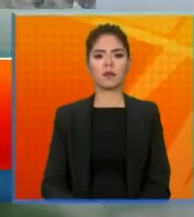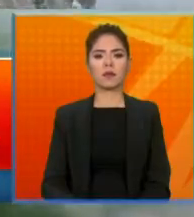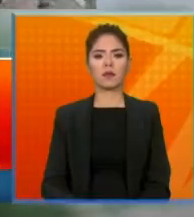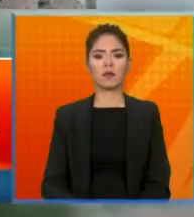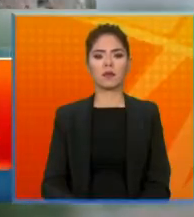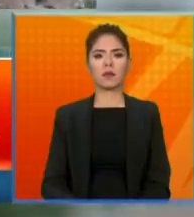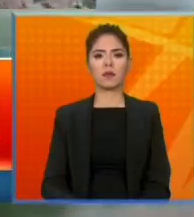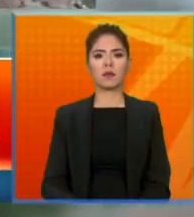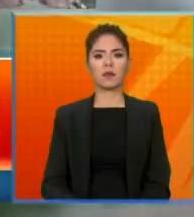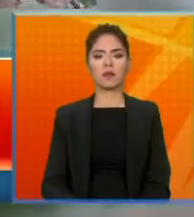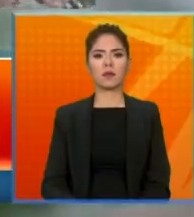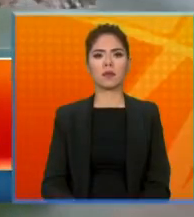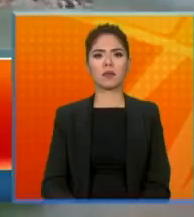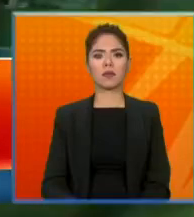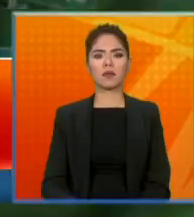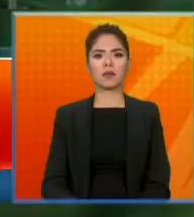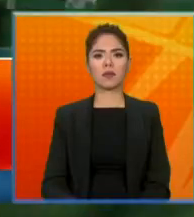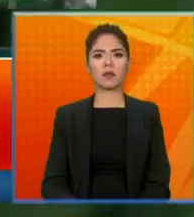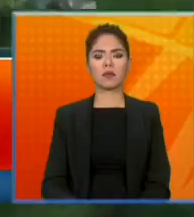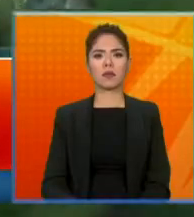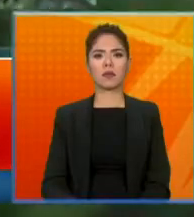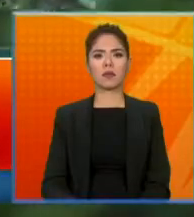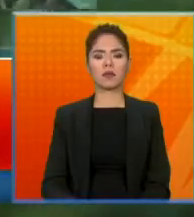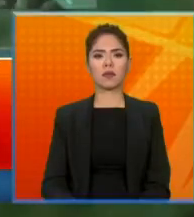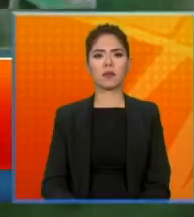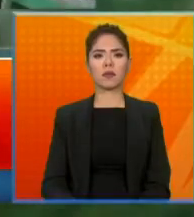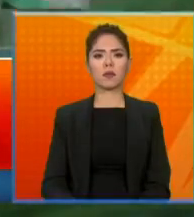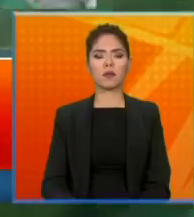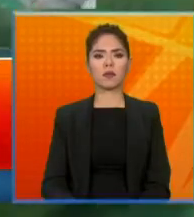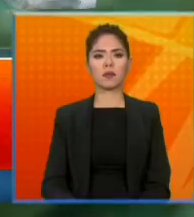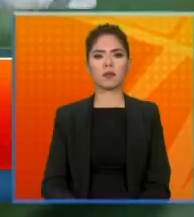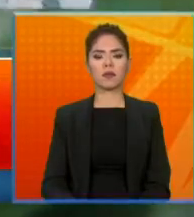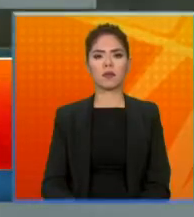والثلج عشان نقطف رنجز.